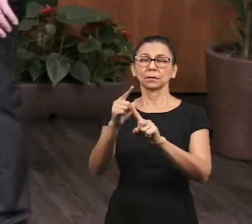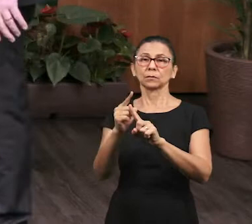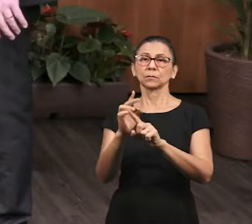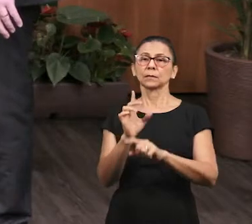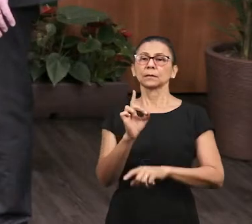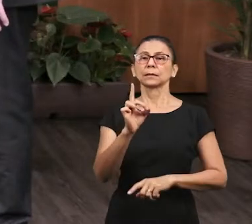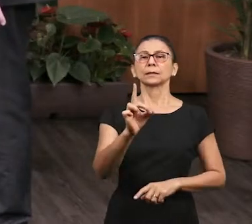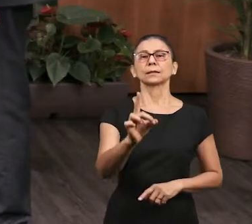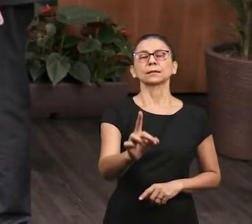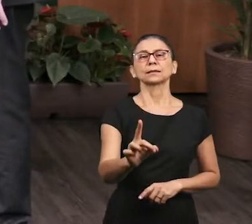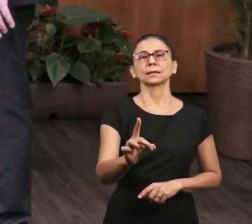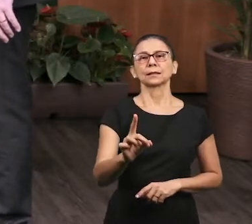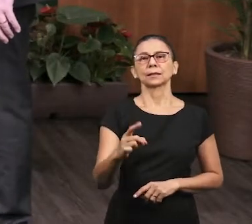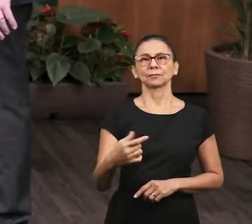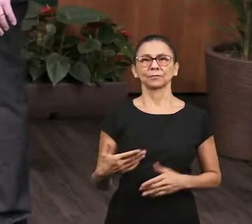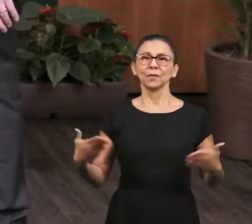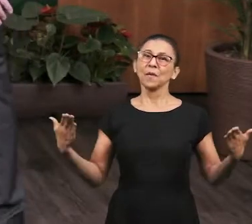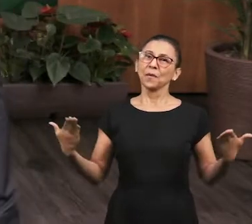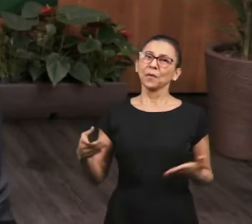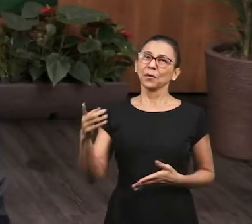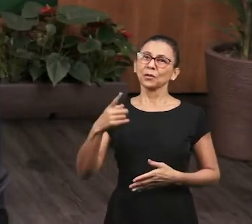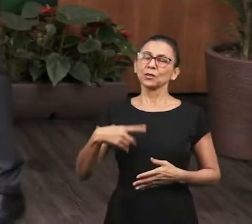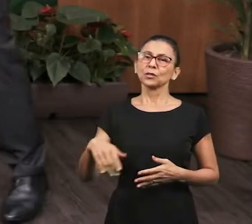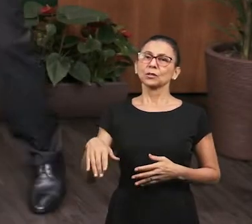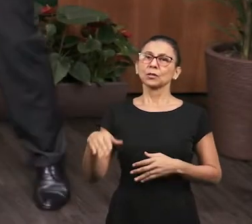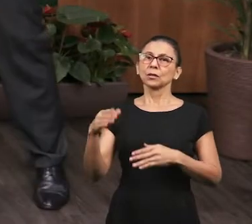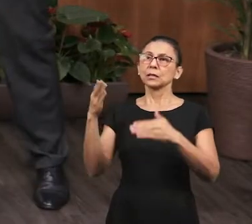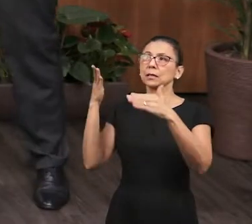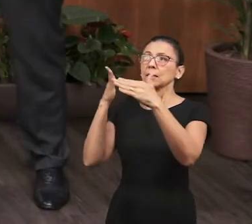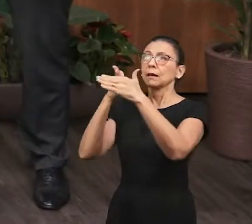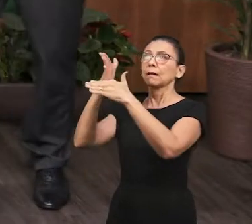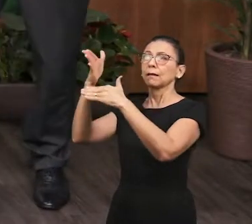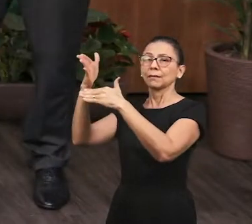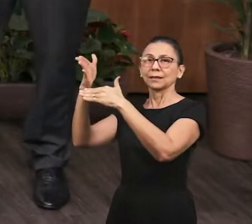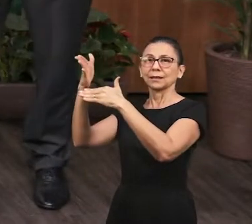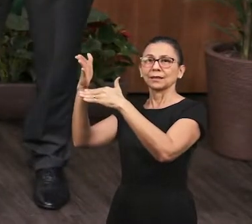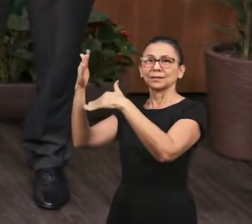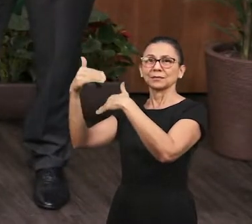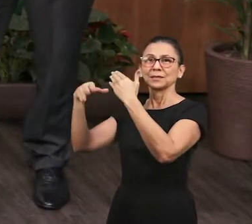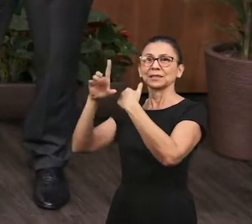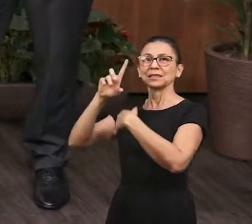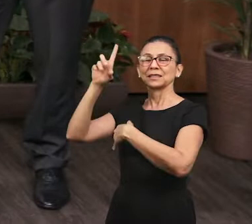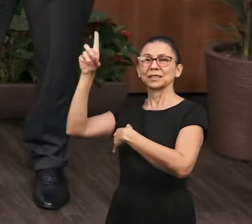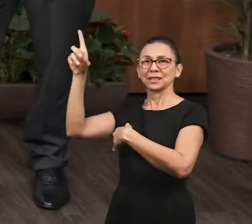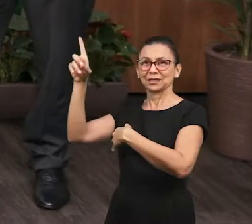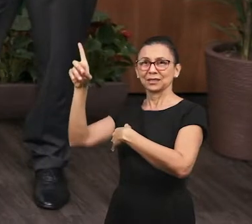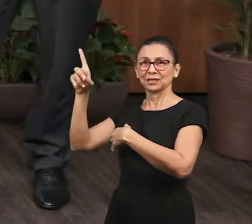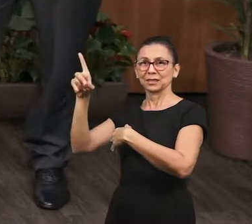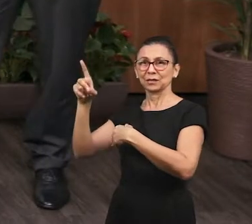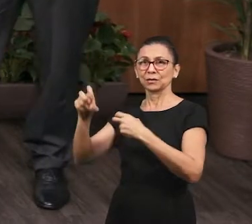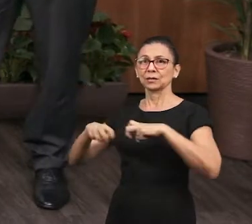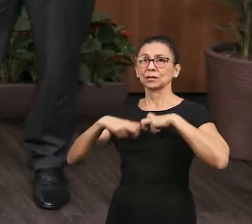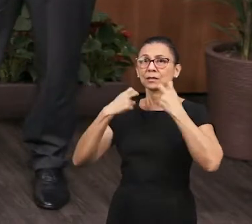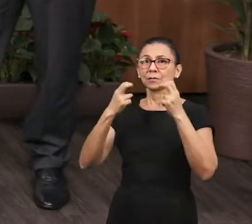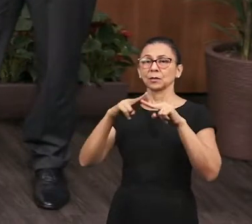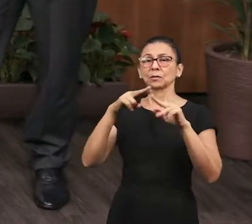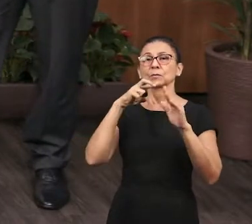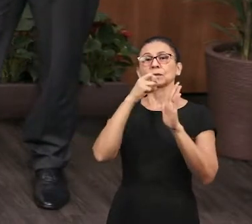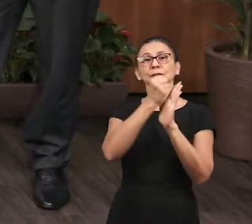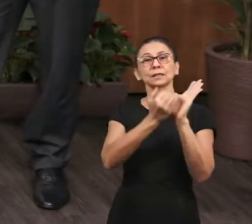эта завеса была разорвана, и сегодня мы можем входить в присутствие Божие благодаря